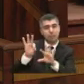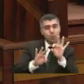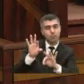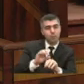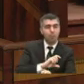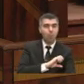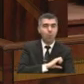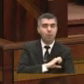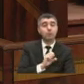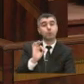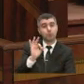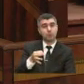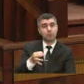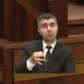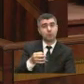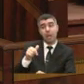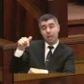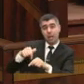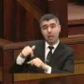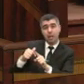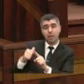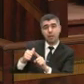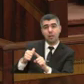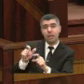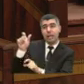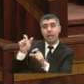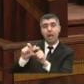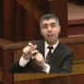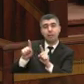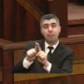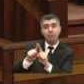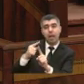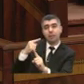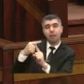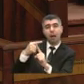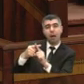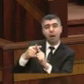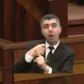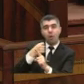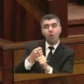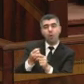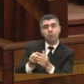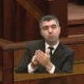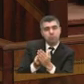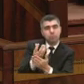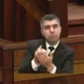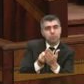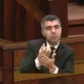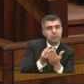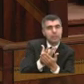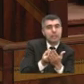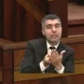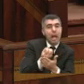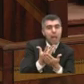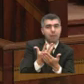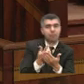الأمنية، لكن هؤلاء المكفرون هم الذين يهيئون التربة الخصبة لعدد من الشباب للأسف الشديد